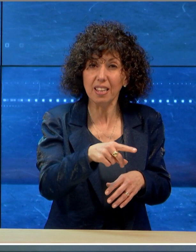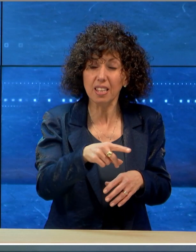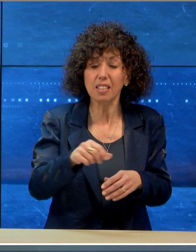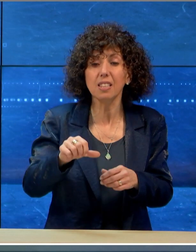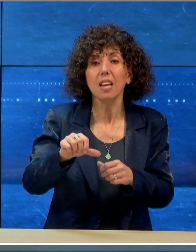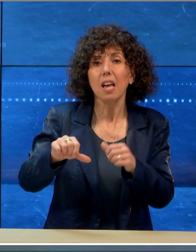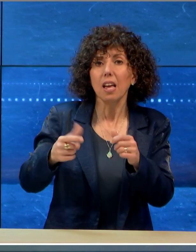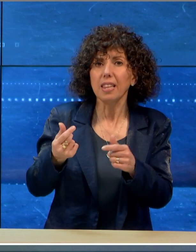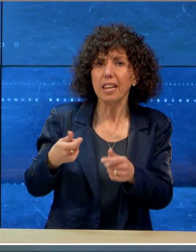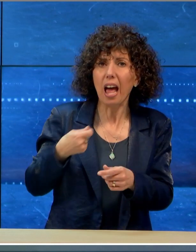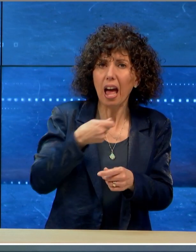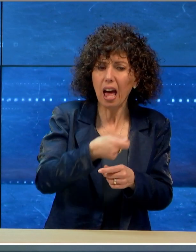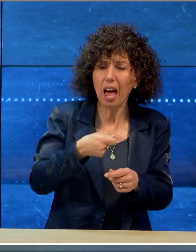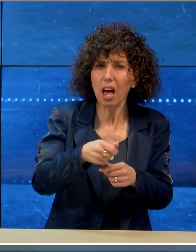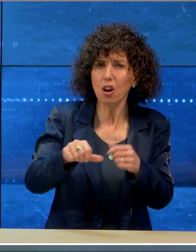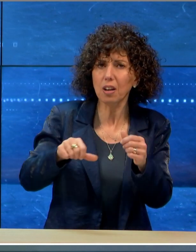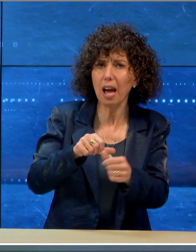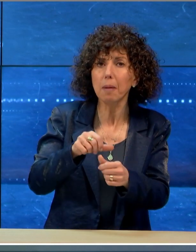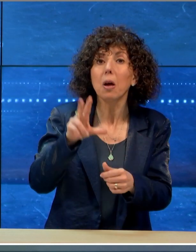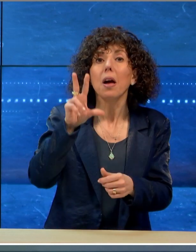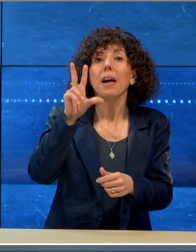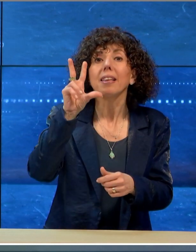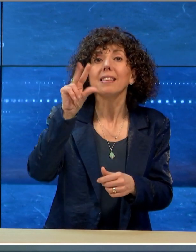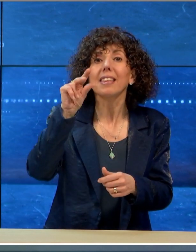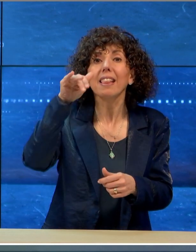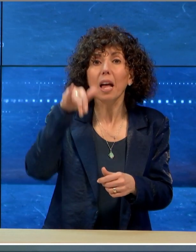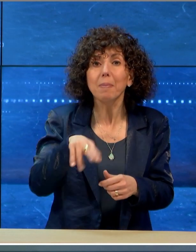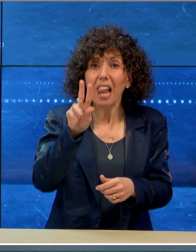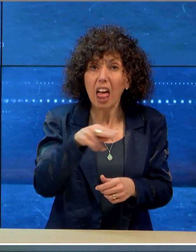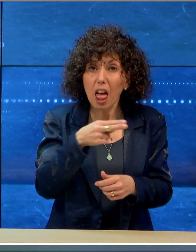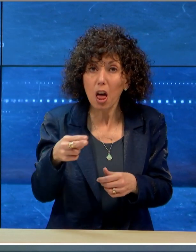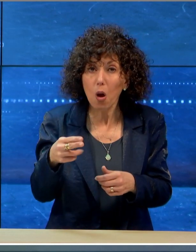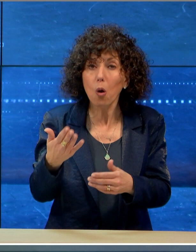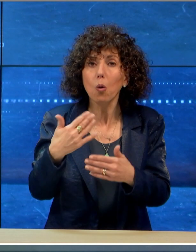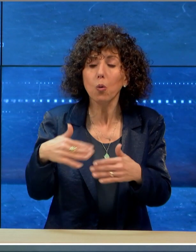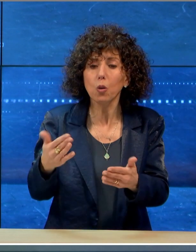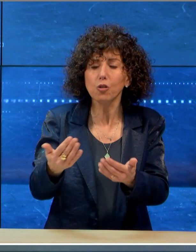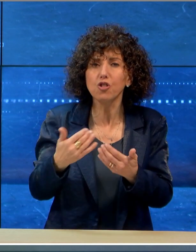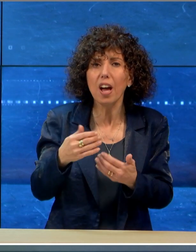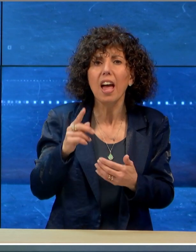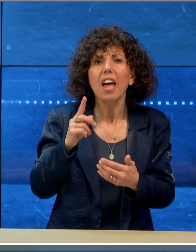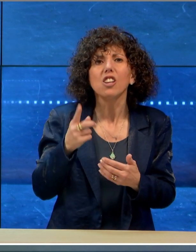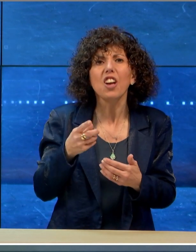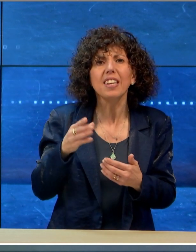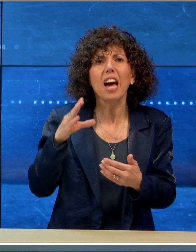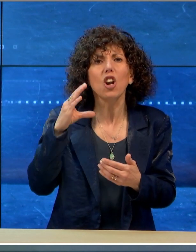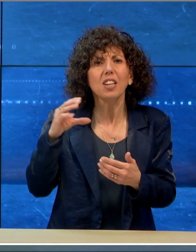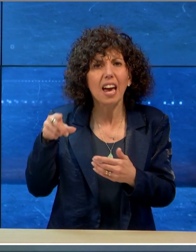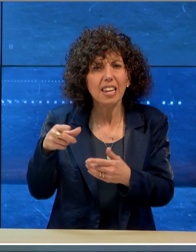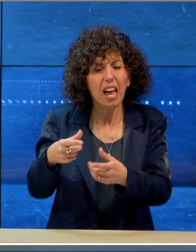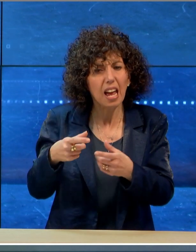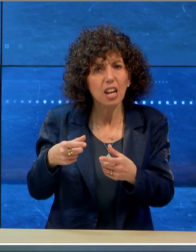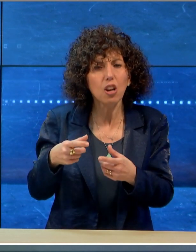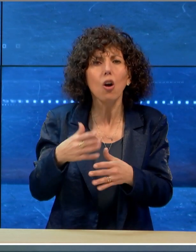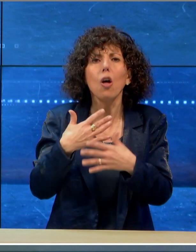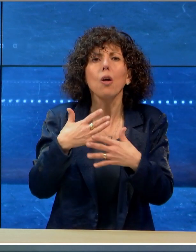del denaro fino a €30.000 ricevuto da Giancarlo chiariello avrebbe